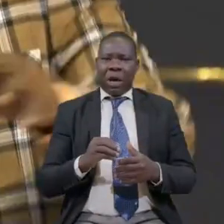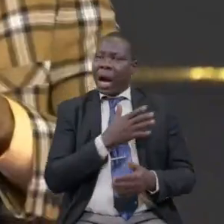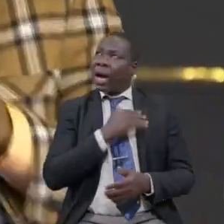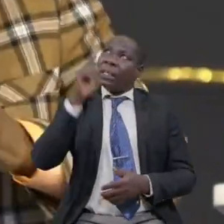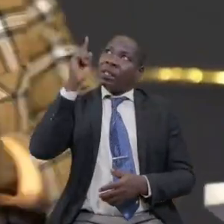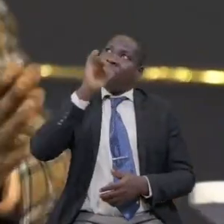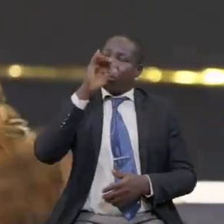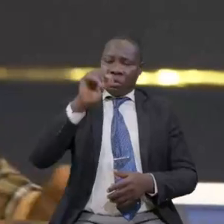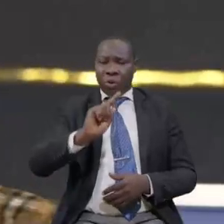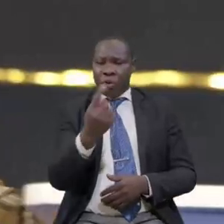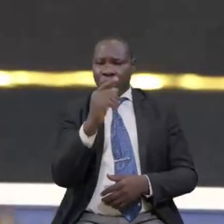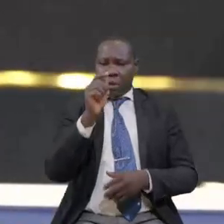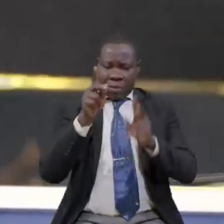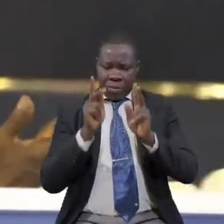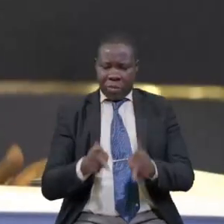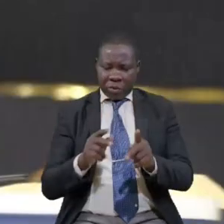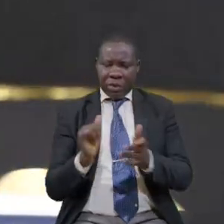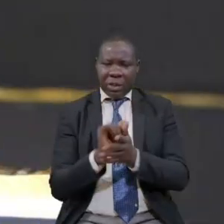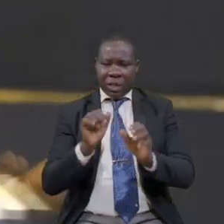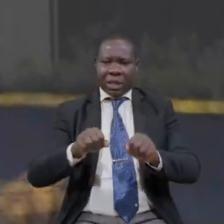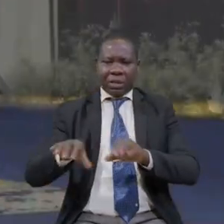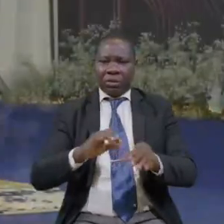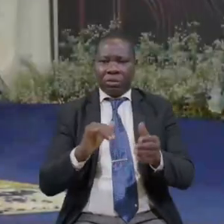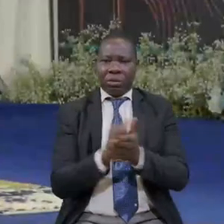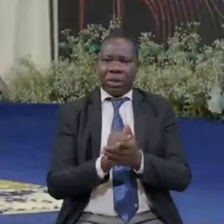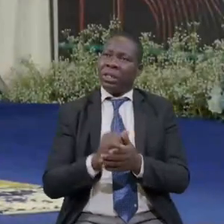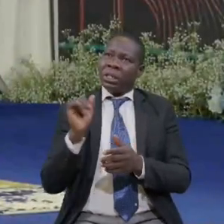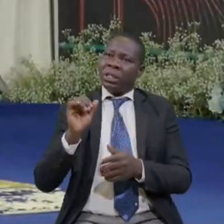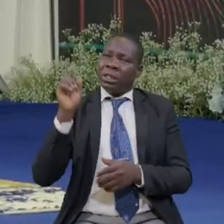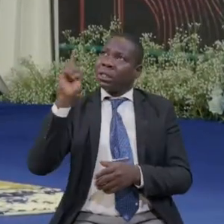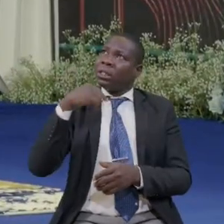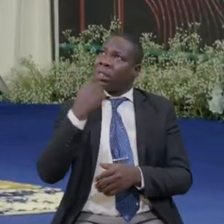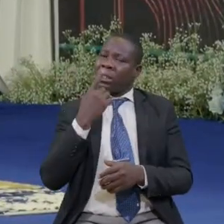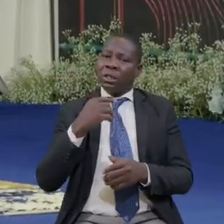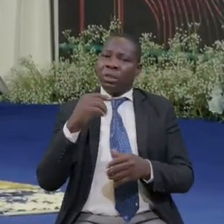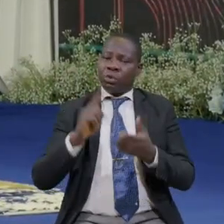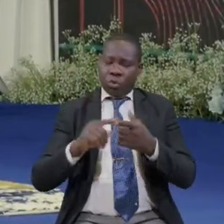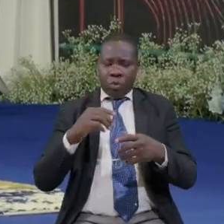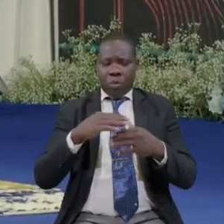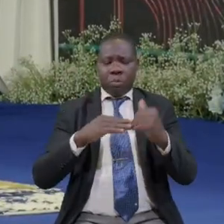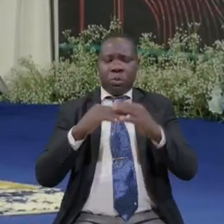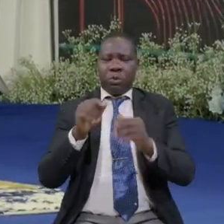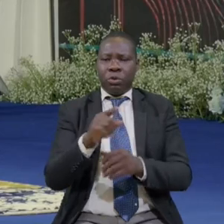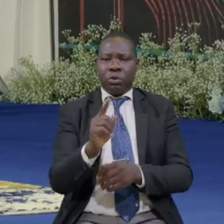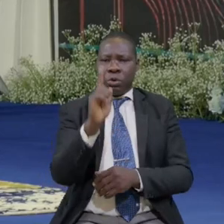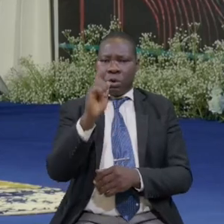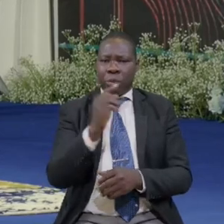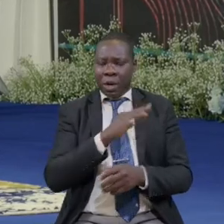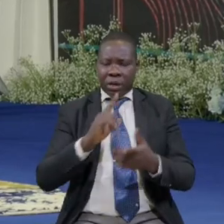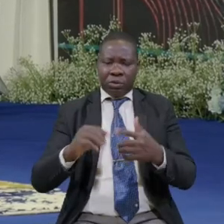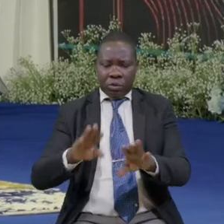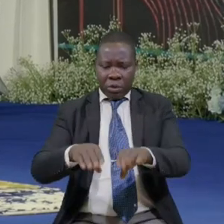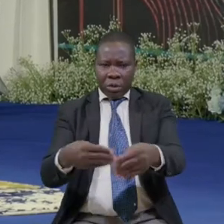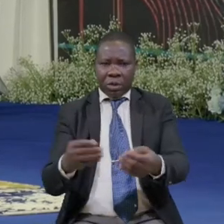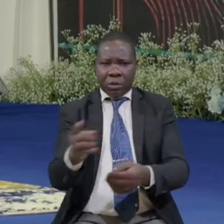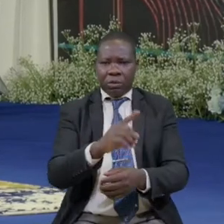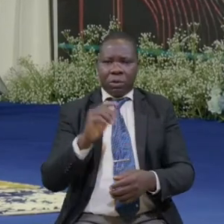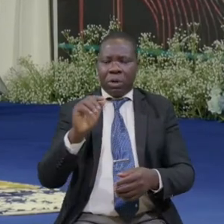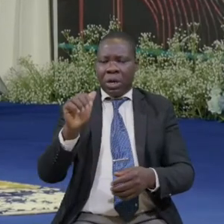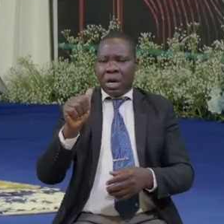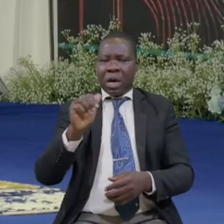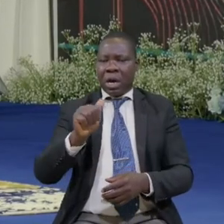lui seul qui puisse le faire, et qui peut édifier et donner l'héritage avec